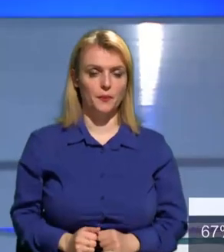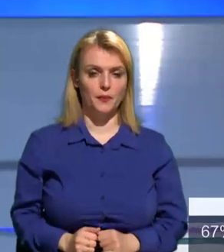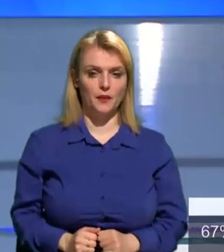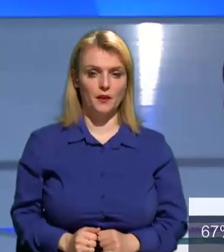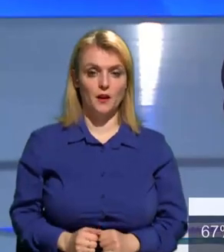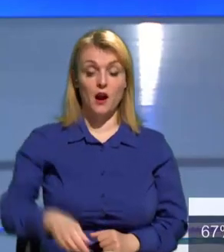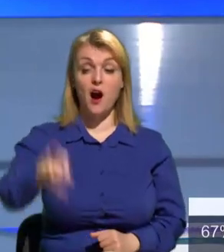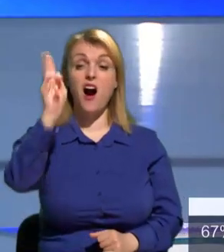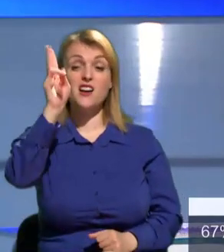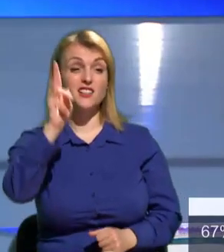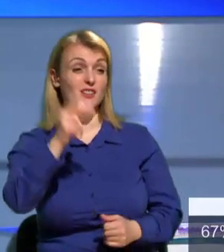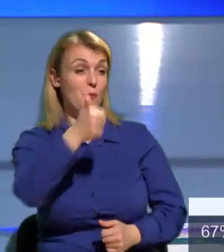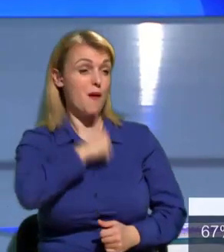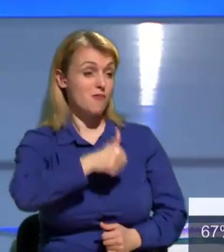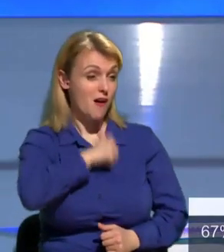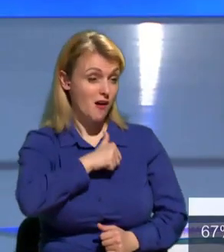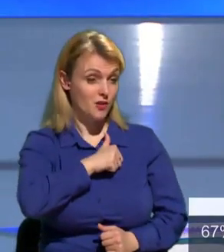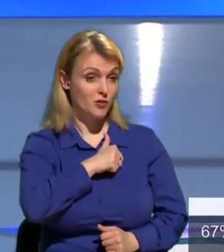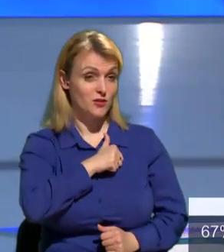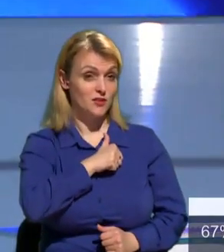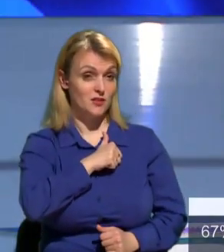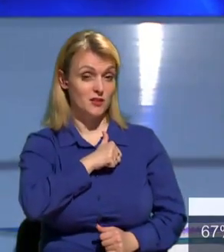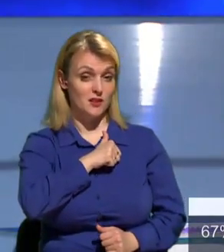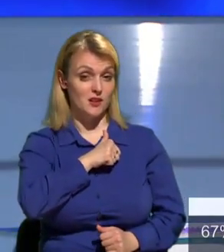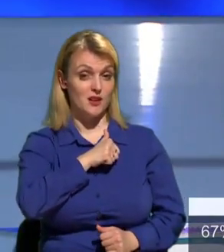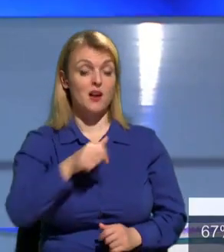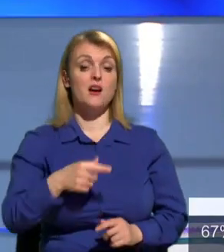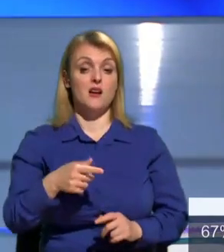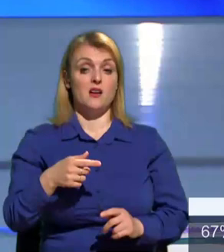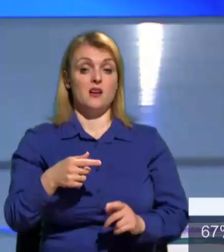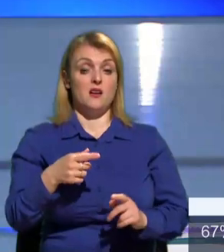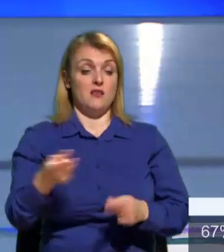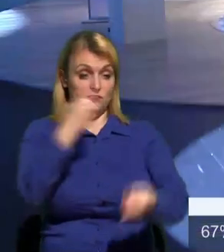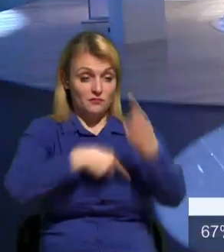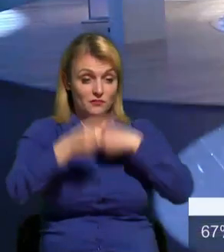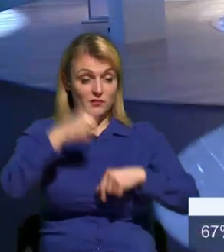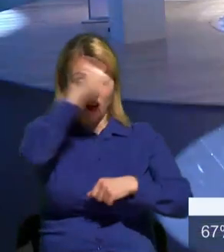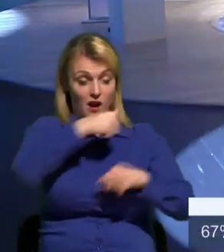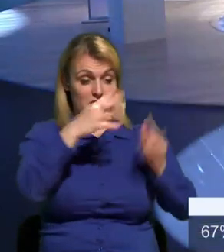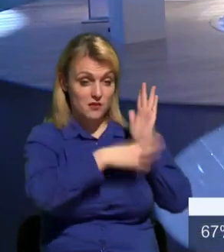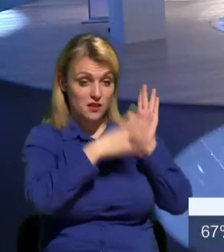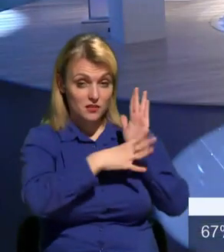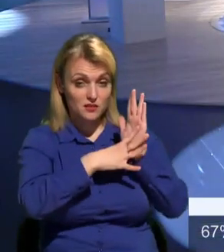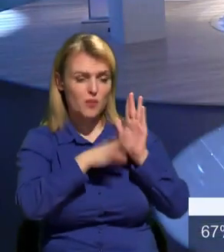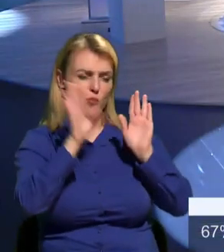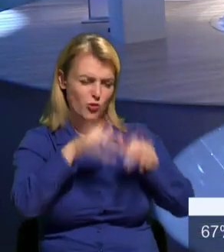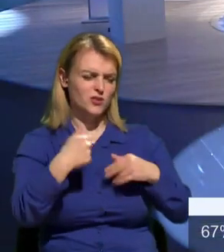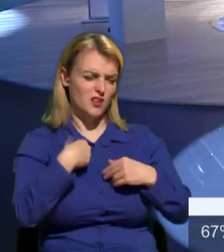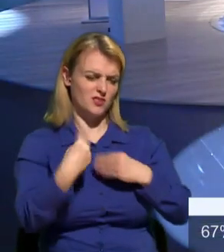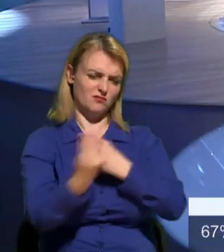И те, которые пытаются возвращаться к риторике 90-х, называя сепаратистами,